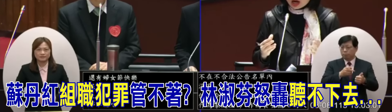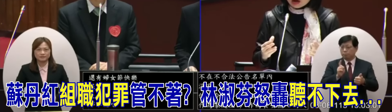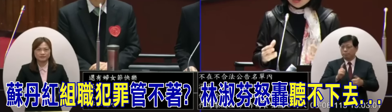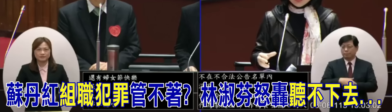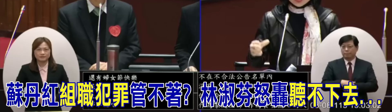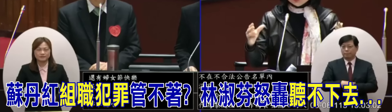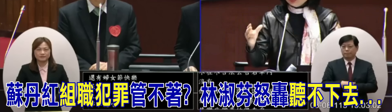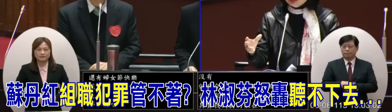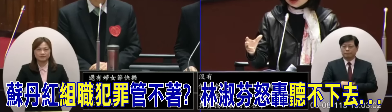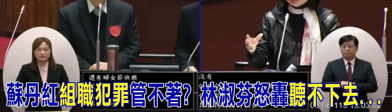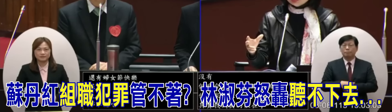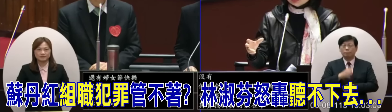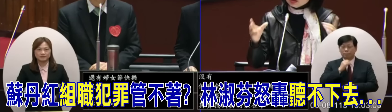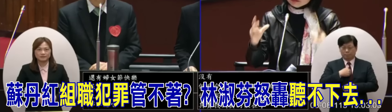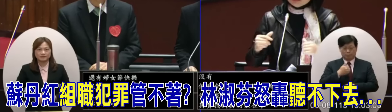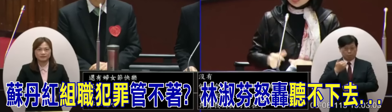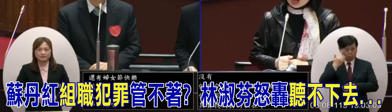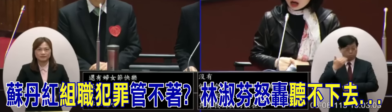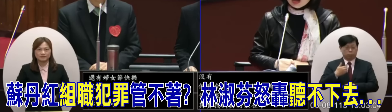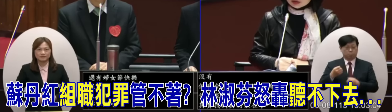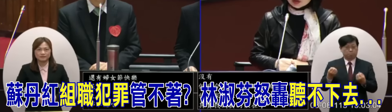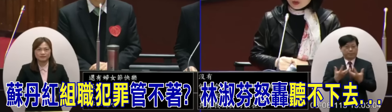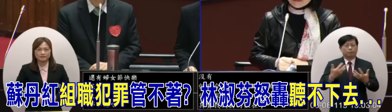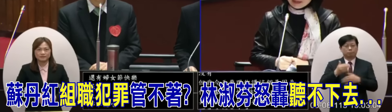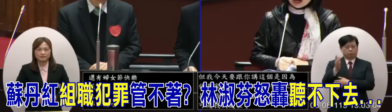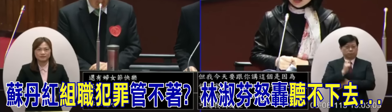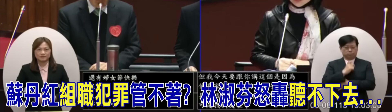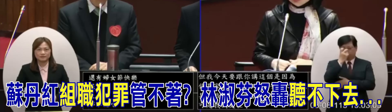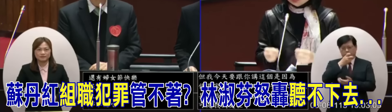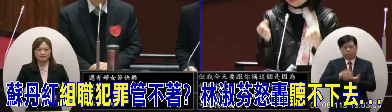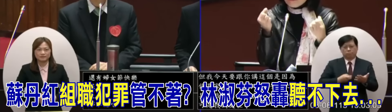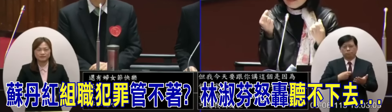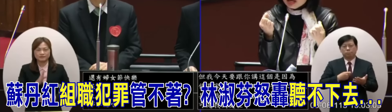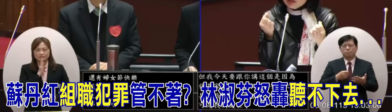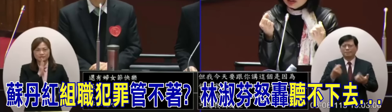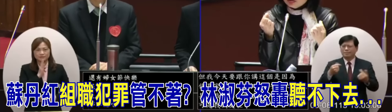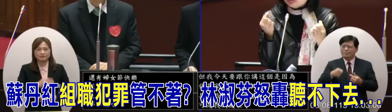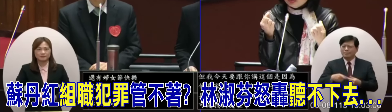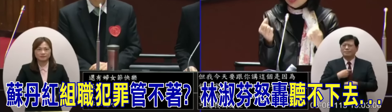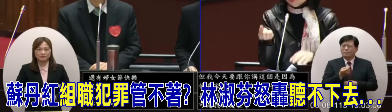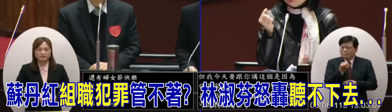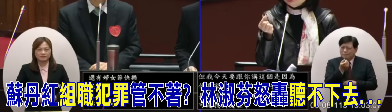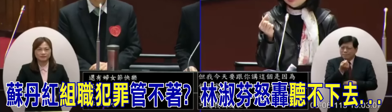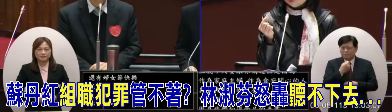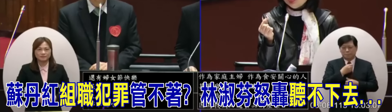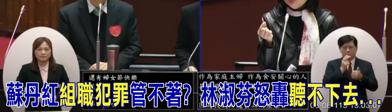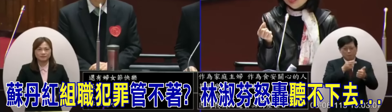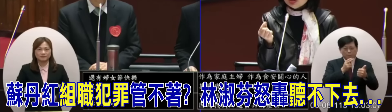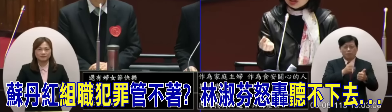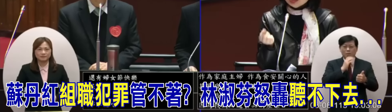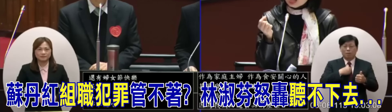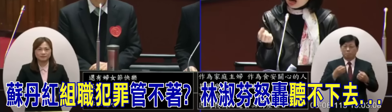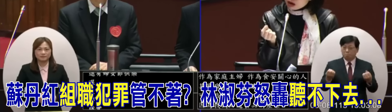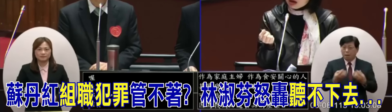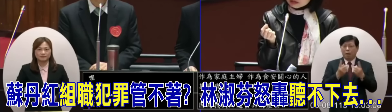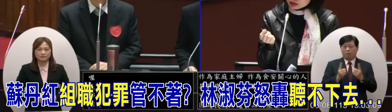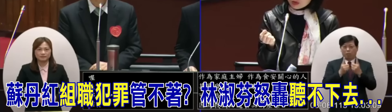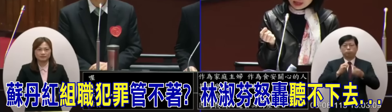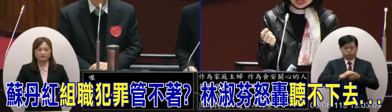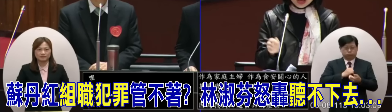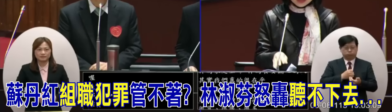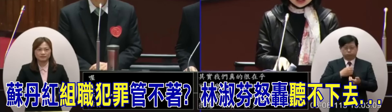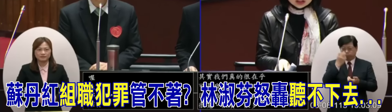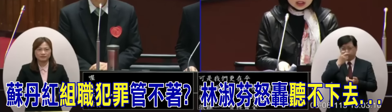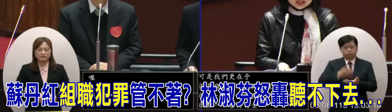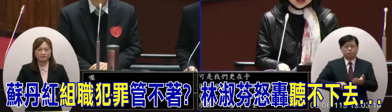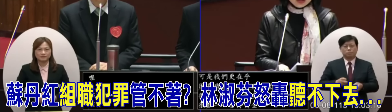至少出问题了，政府要好好的管吧。这个这么卑微的需求，至少出问题了要好好的